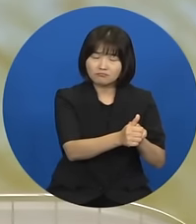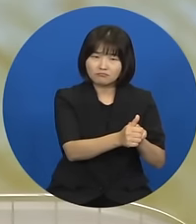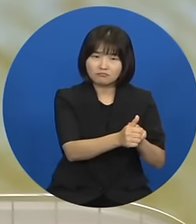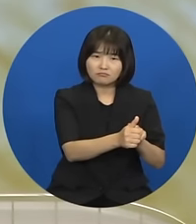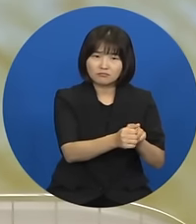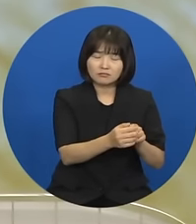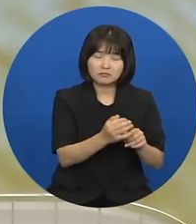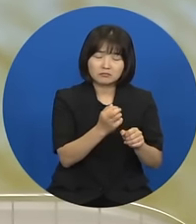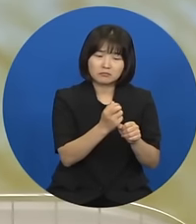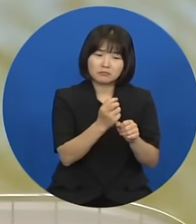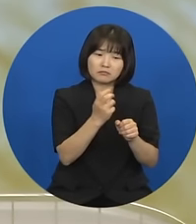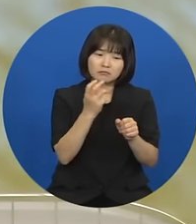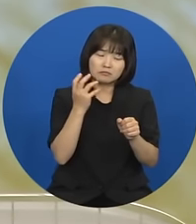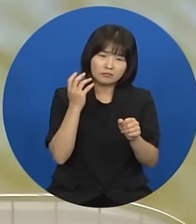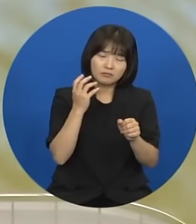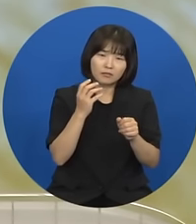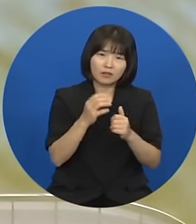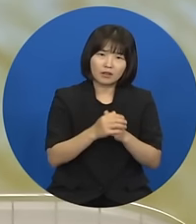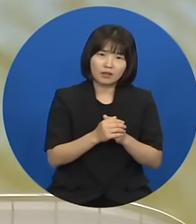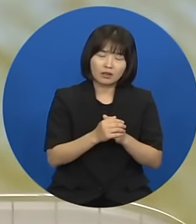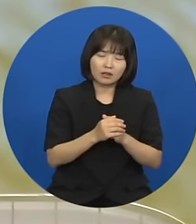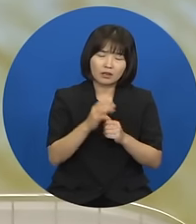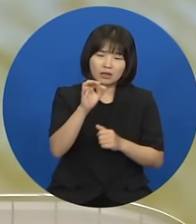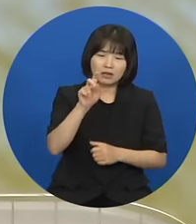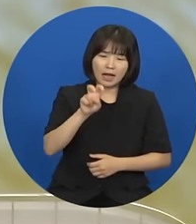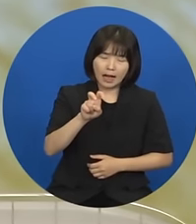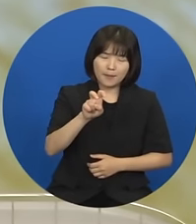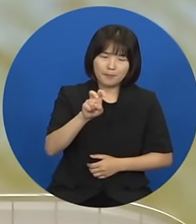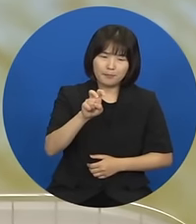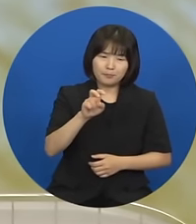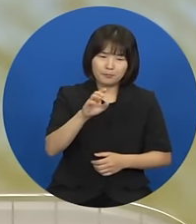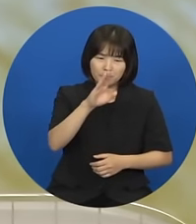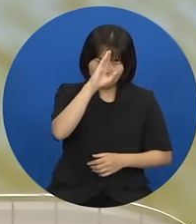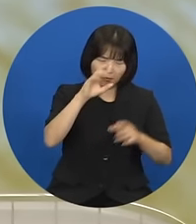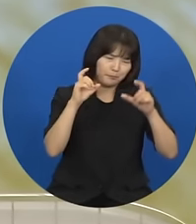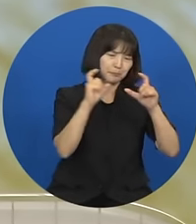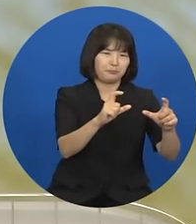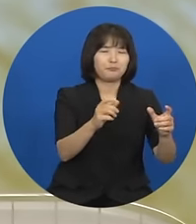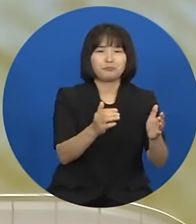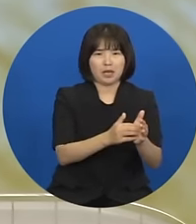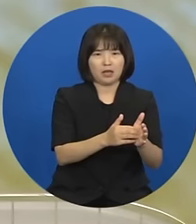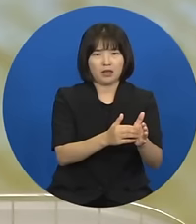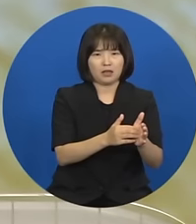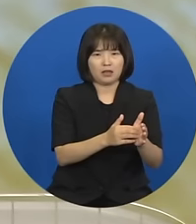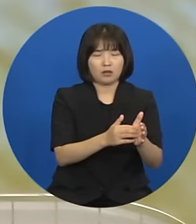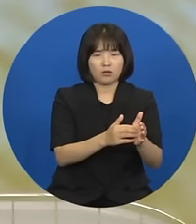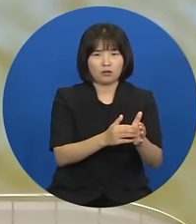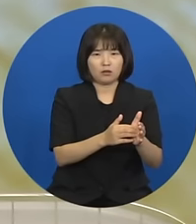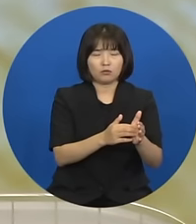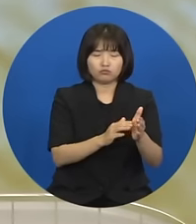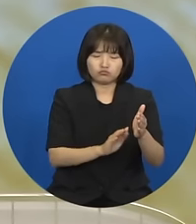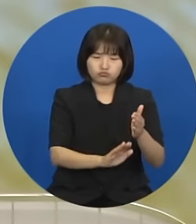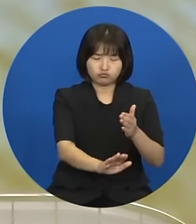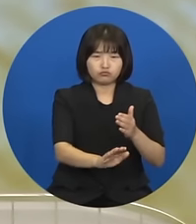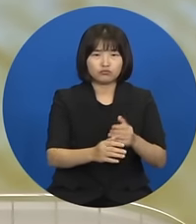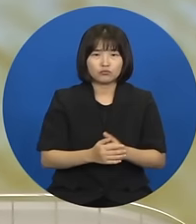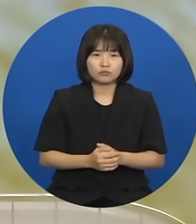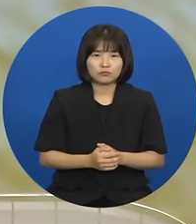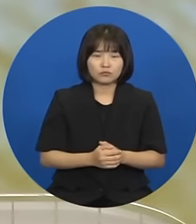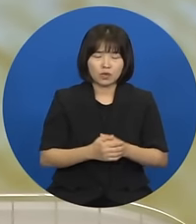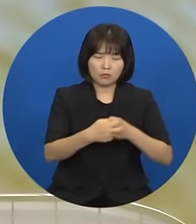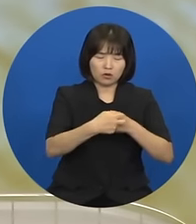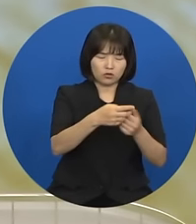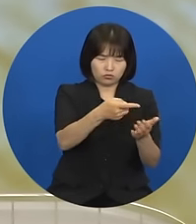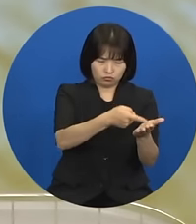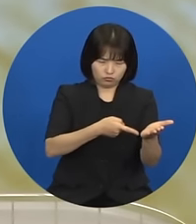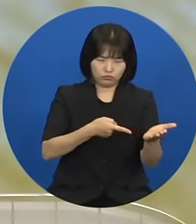전에 갑작스럽게 암 진단을 받으셨습니다. 그리고 그 진단 이후에 병원에서